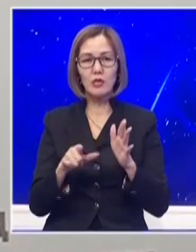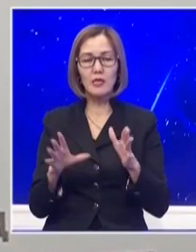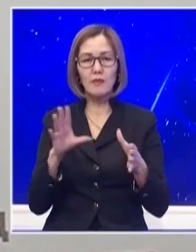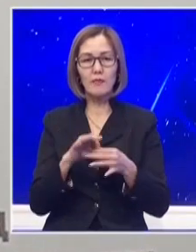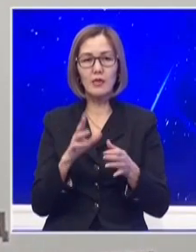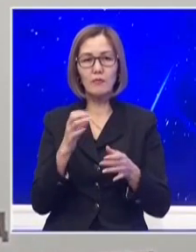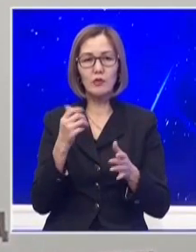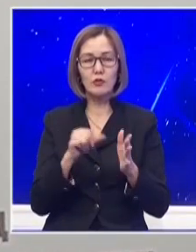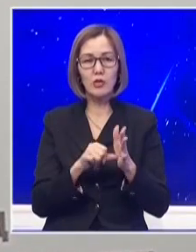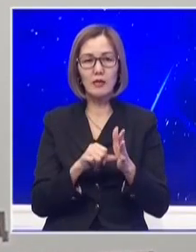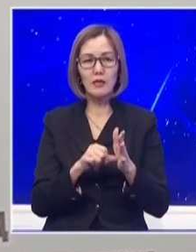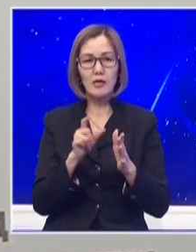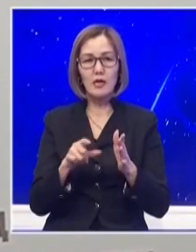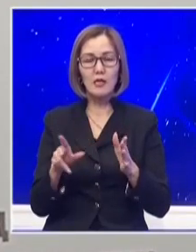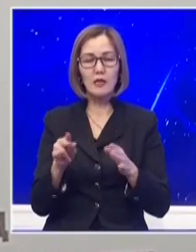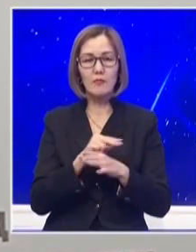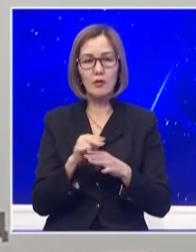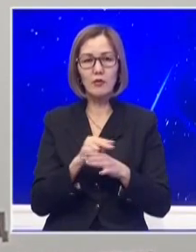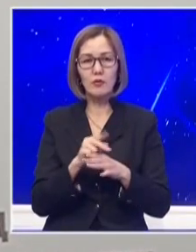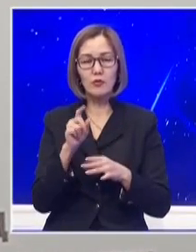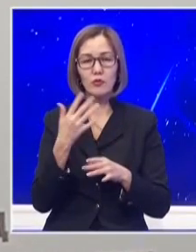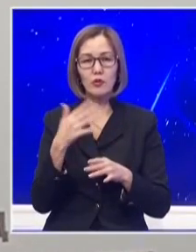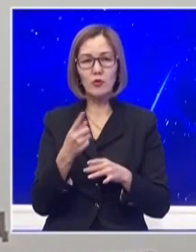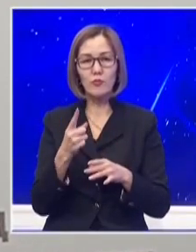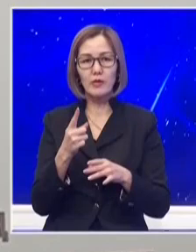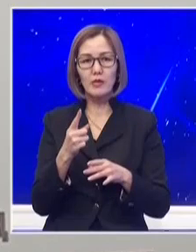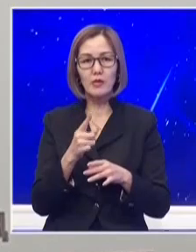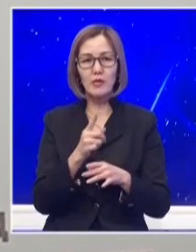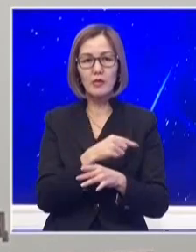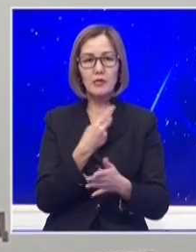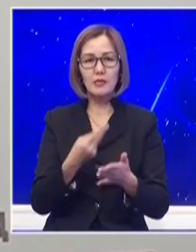ішінде 506 адам амбулаторлық, 151 адам стационарлық ем қабылдауда.